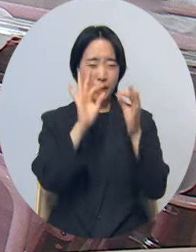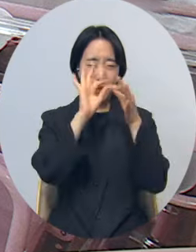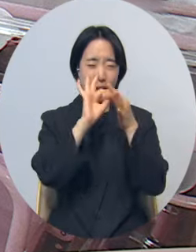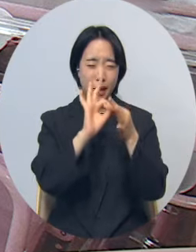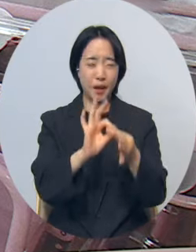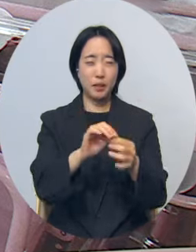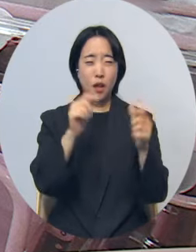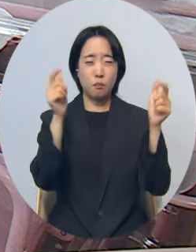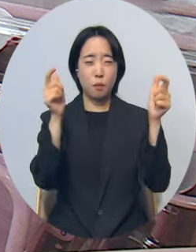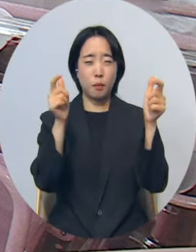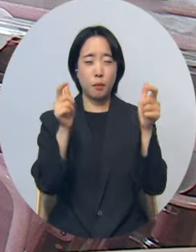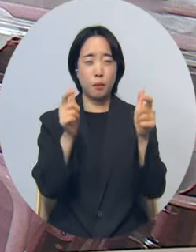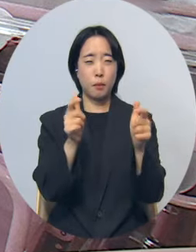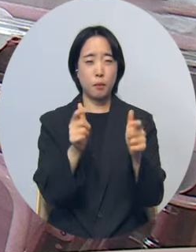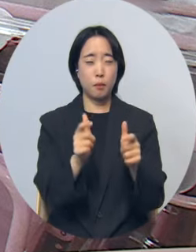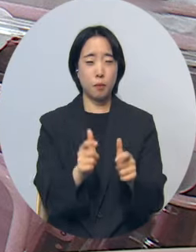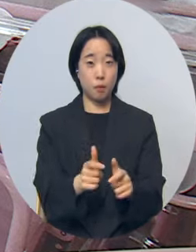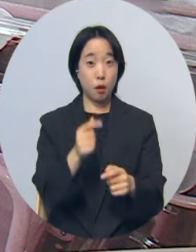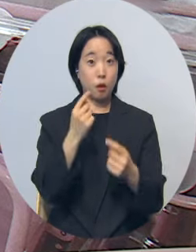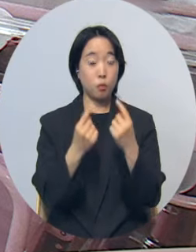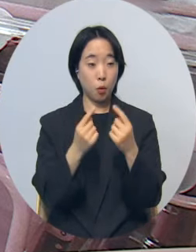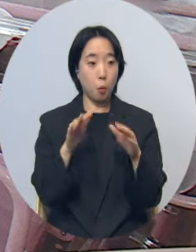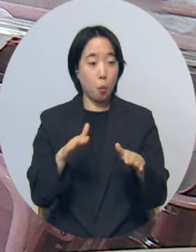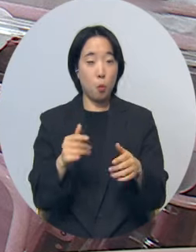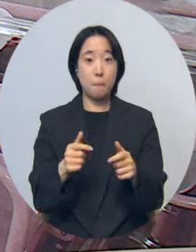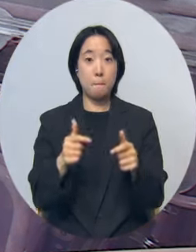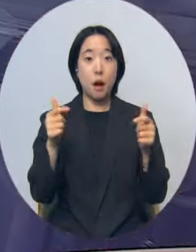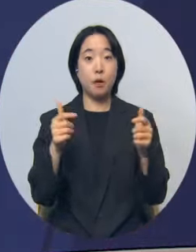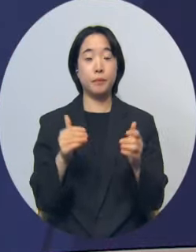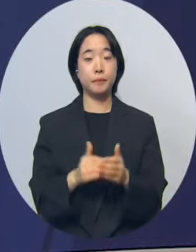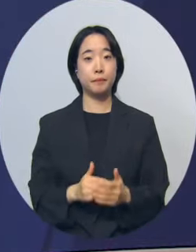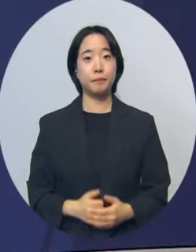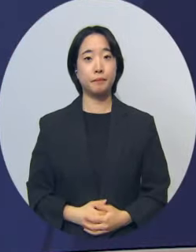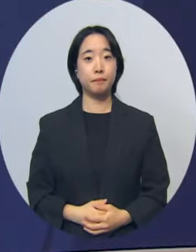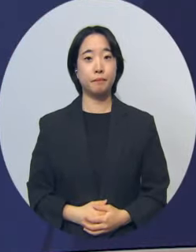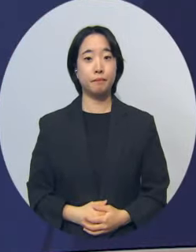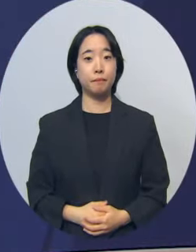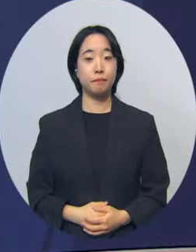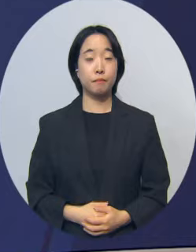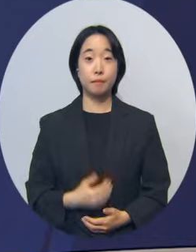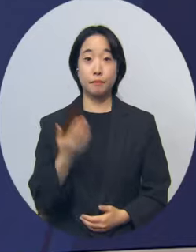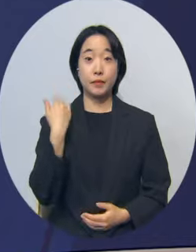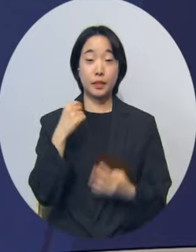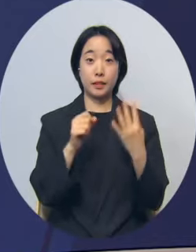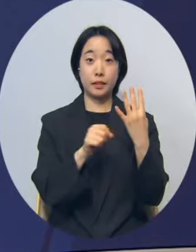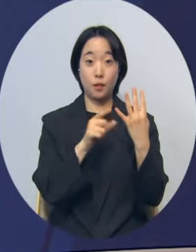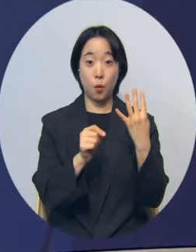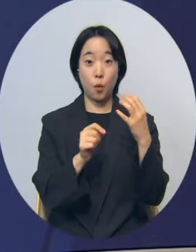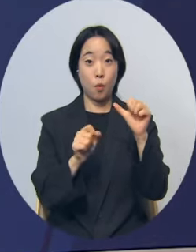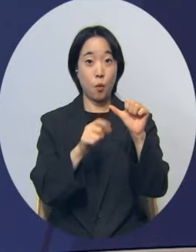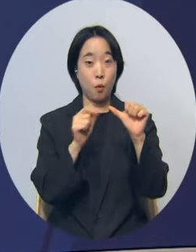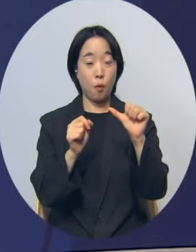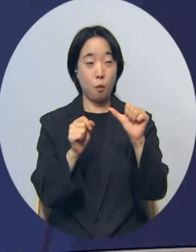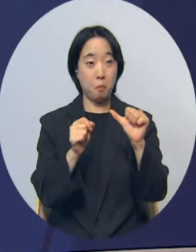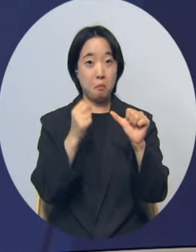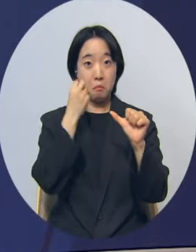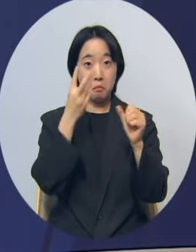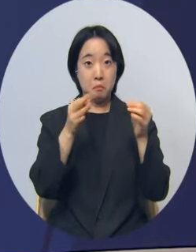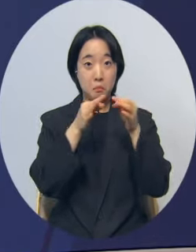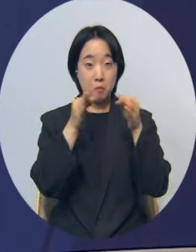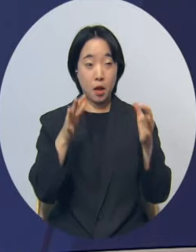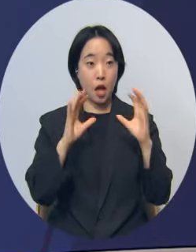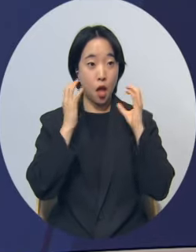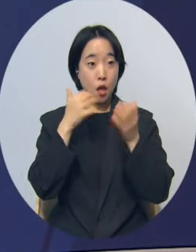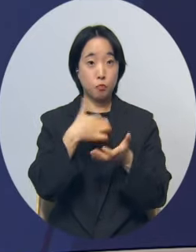분기 만에 전년도 대비 출생아 수가 늘어난 건데요. 지난 4월과 5월 두 달 연속 출생아 수가 증가하면서